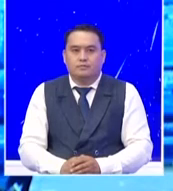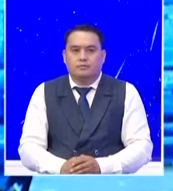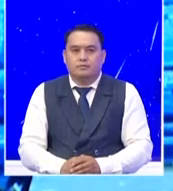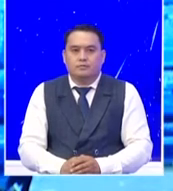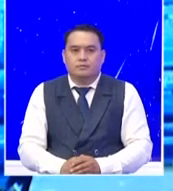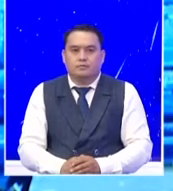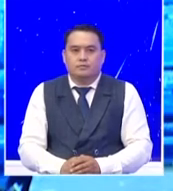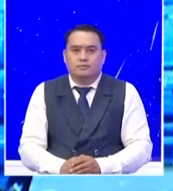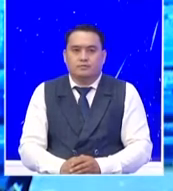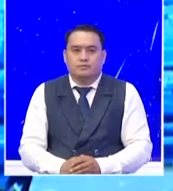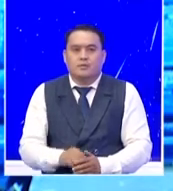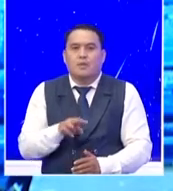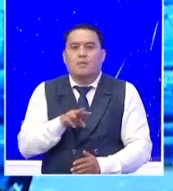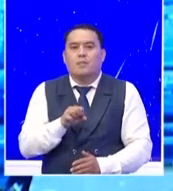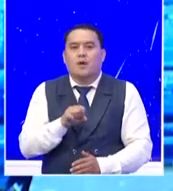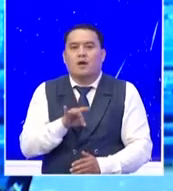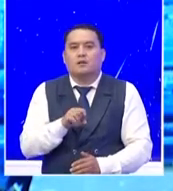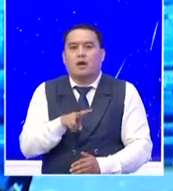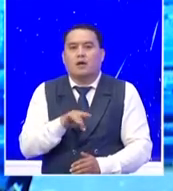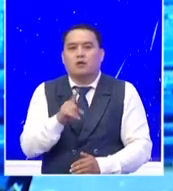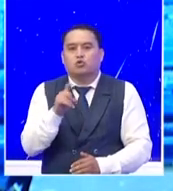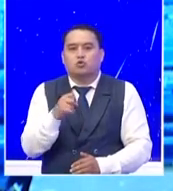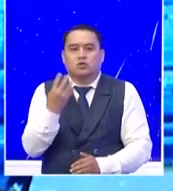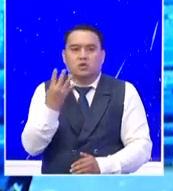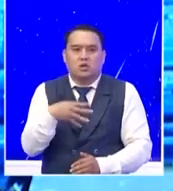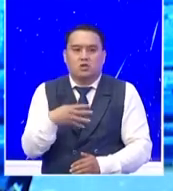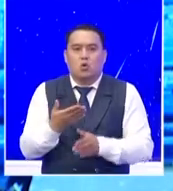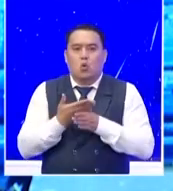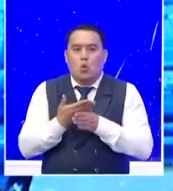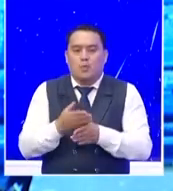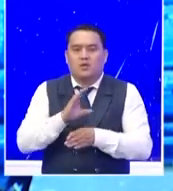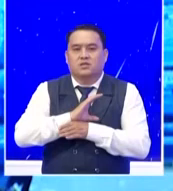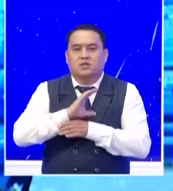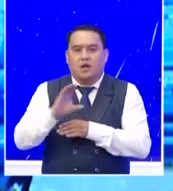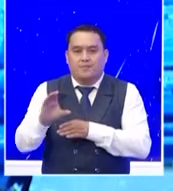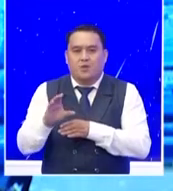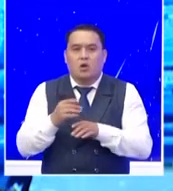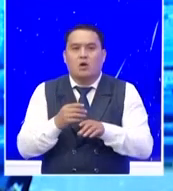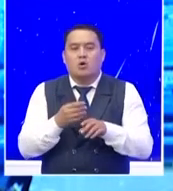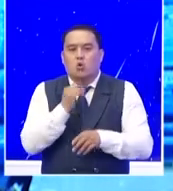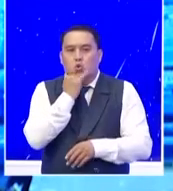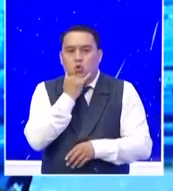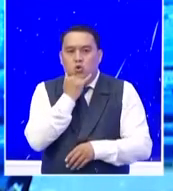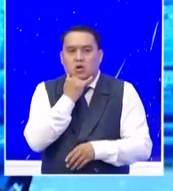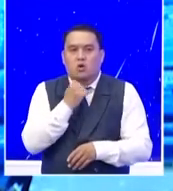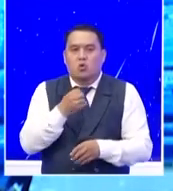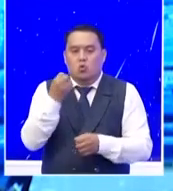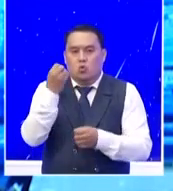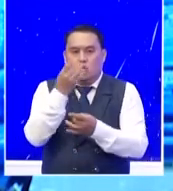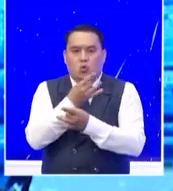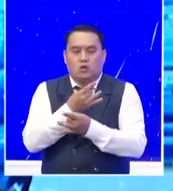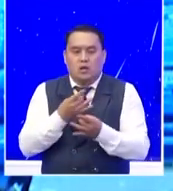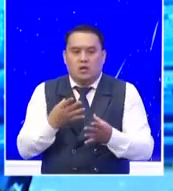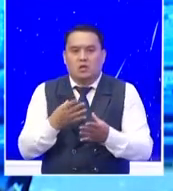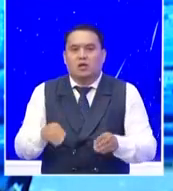Ел жаңалықтарына оралсақ, мақтаралдық 140 отбасына гуманитарлық көмек жөнелтілді. Аталған игілікті іске ұйғыр этномәдени